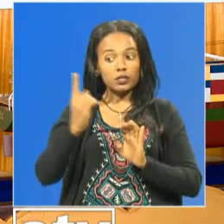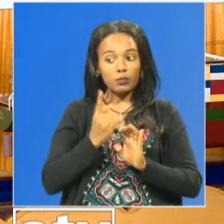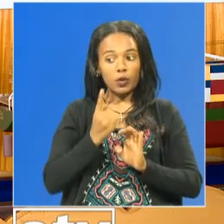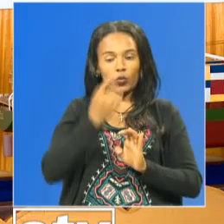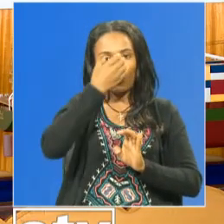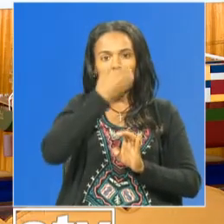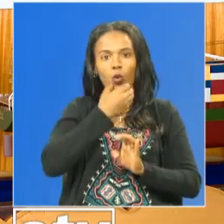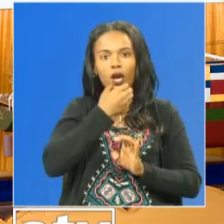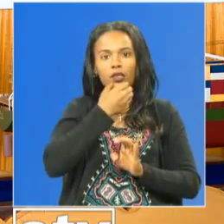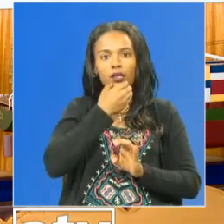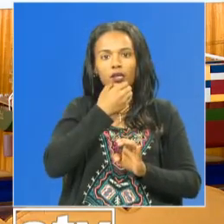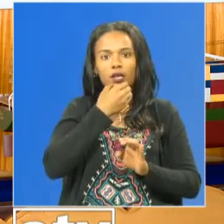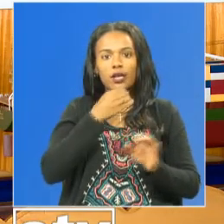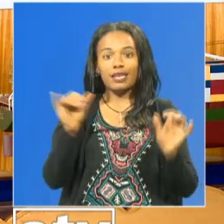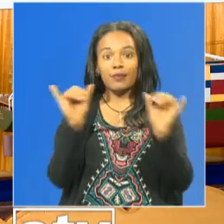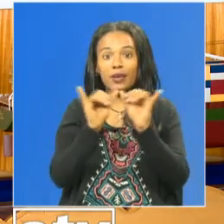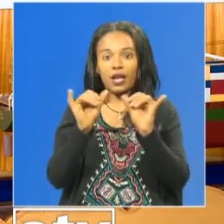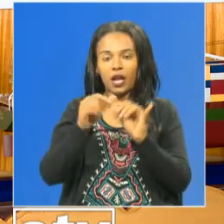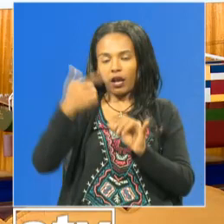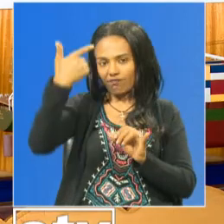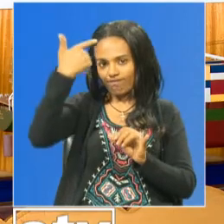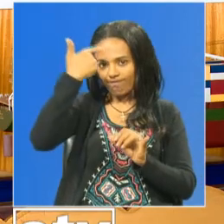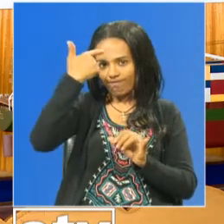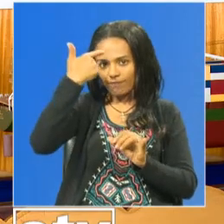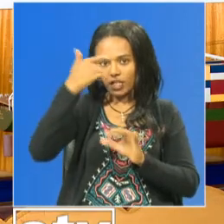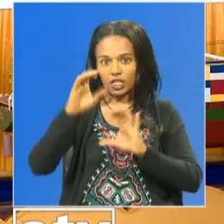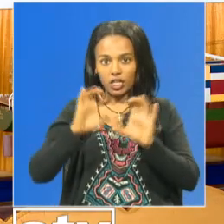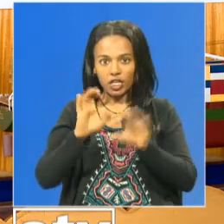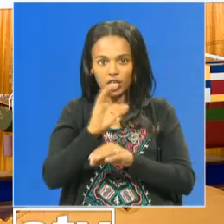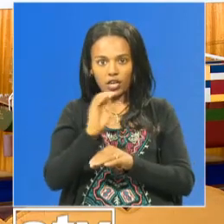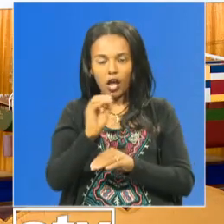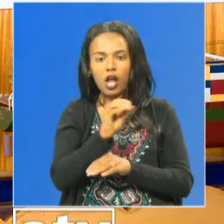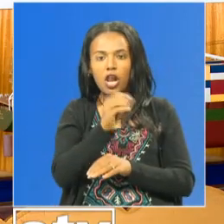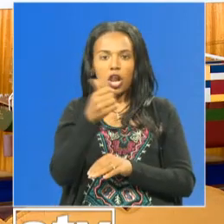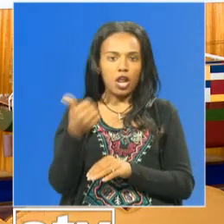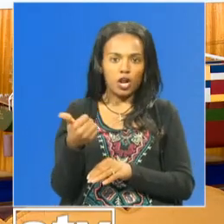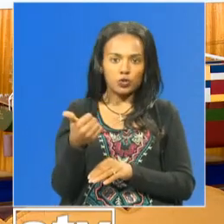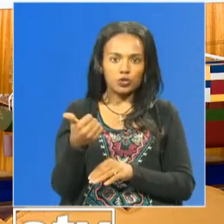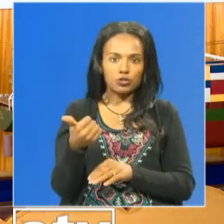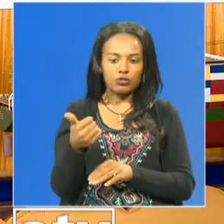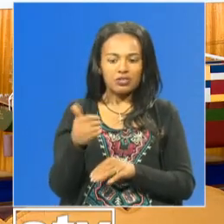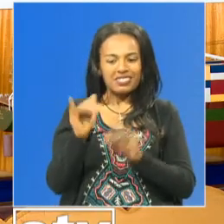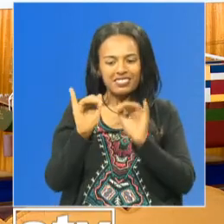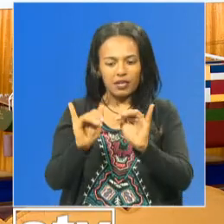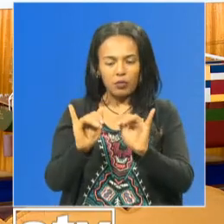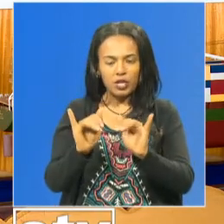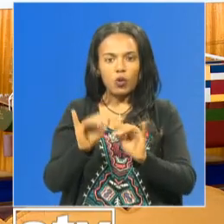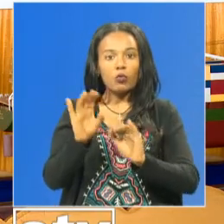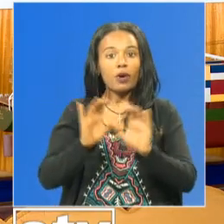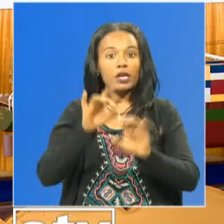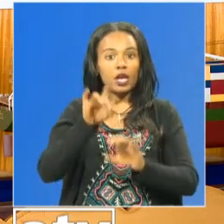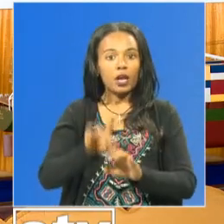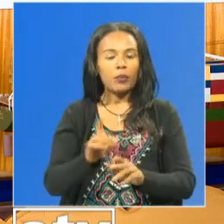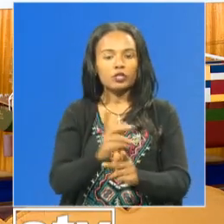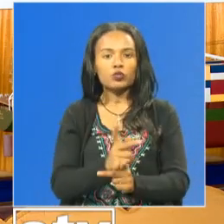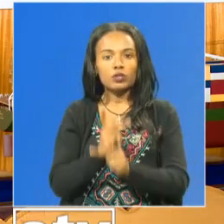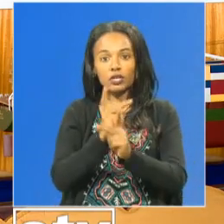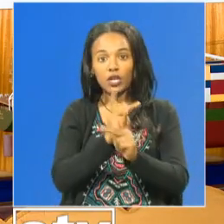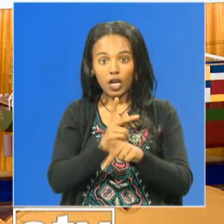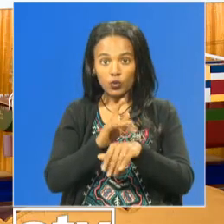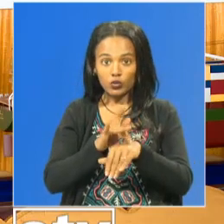የሙቀት መለኪያ መሳሪያና ሌሎች ዘም ይያሉ ማድረግ ያለባቸው ጥንቃቄዎች